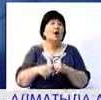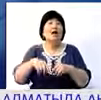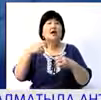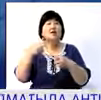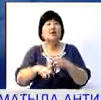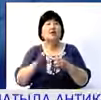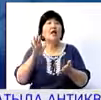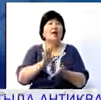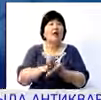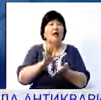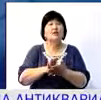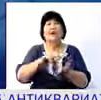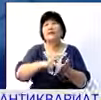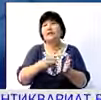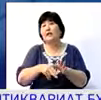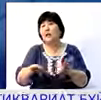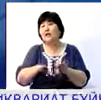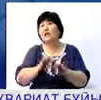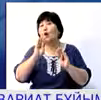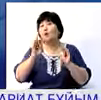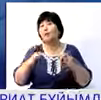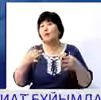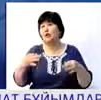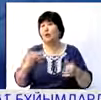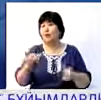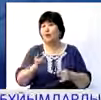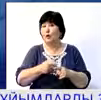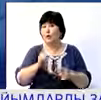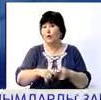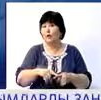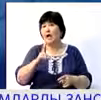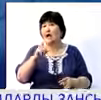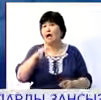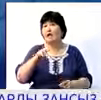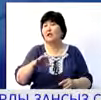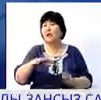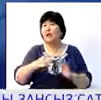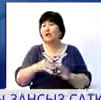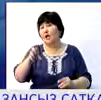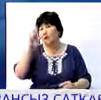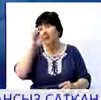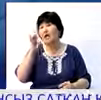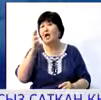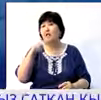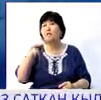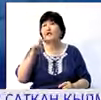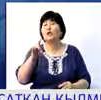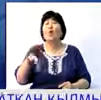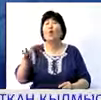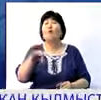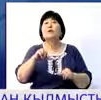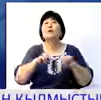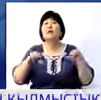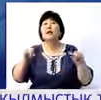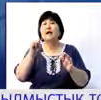жыртылуына, ластануына, стандартқа сай орналаспауына жол берген. Бұл туралы Қазалы ауданында өткен мемлекеттік рәміздер жөніндегі облыстық